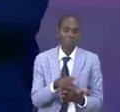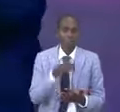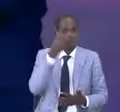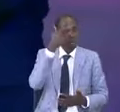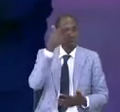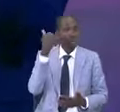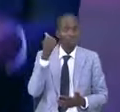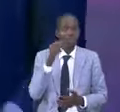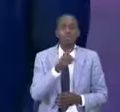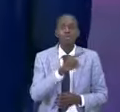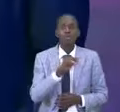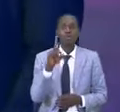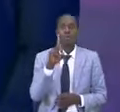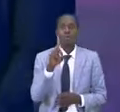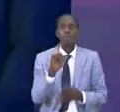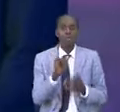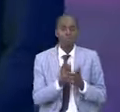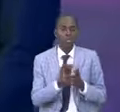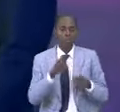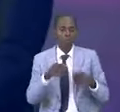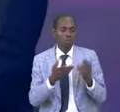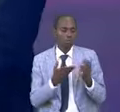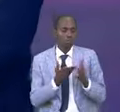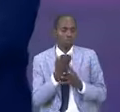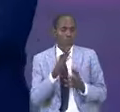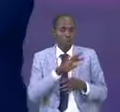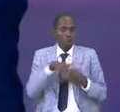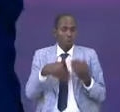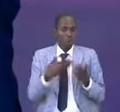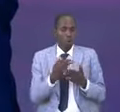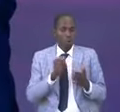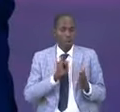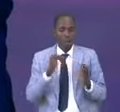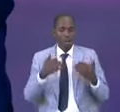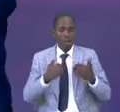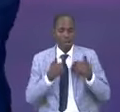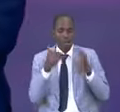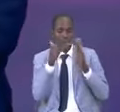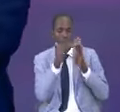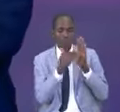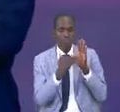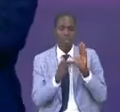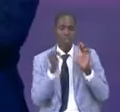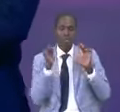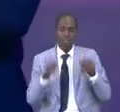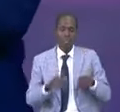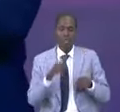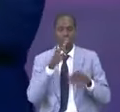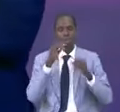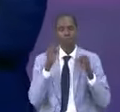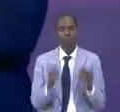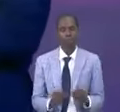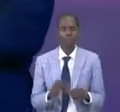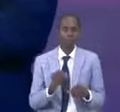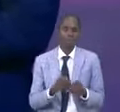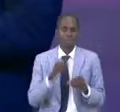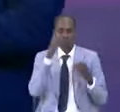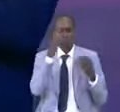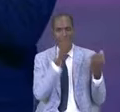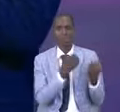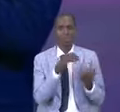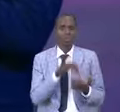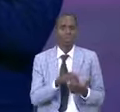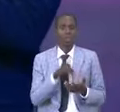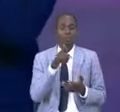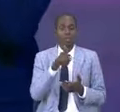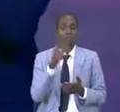personne qui subissent maux dont je viens de faire mention ne peut être fort dans la foi vous serez affaibli et